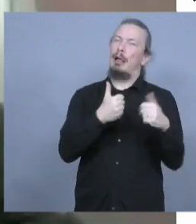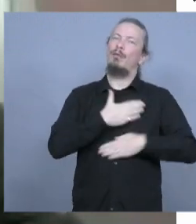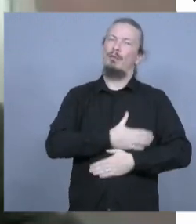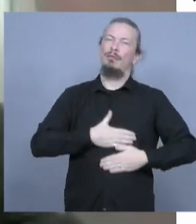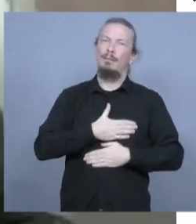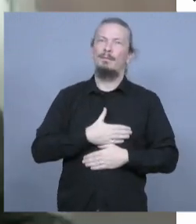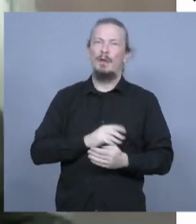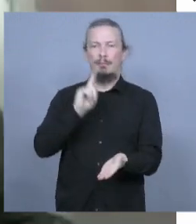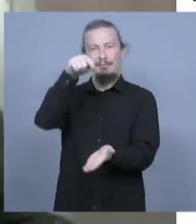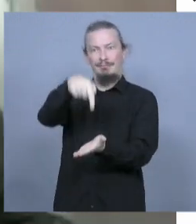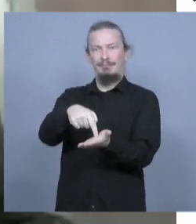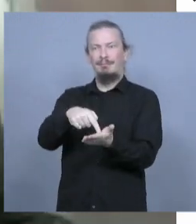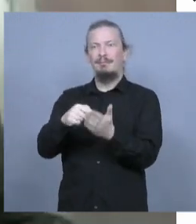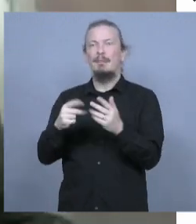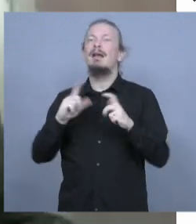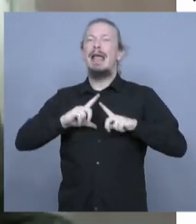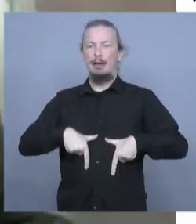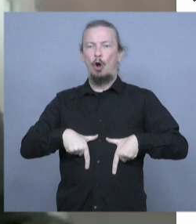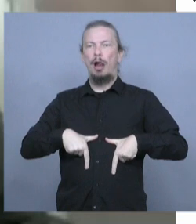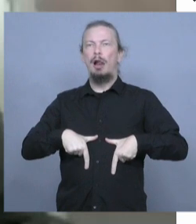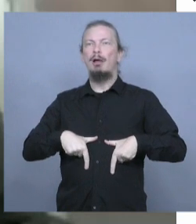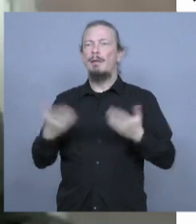en diversifiant leur usage, notamment au sein des écoles.